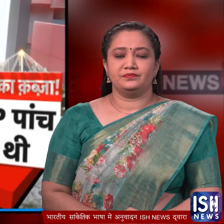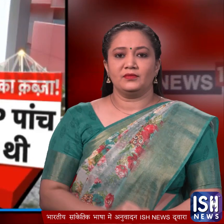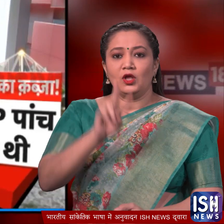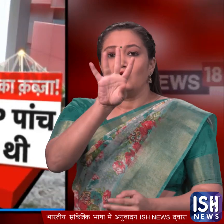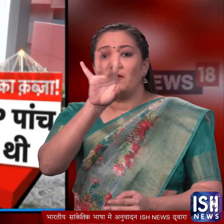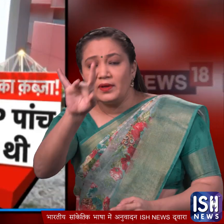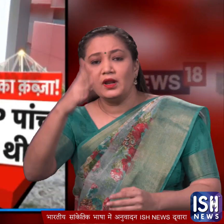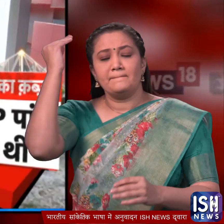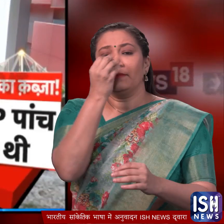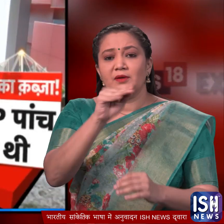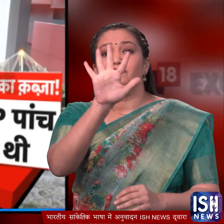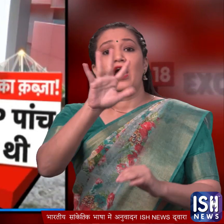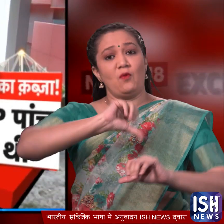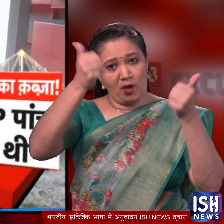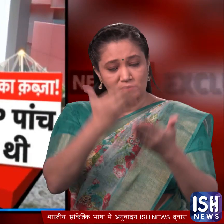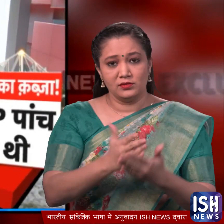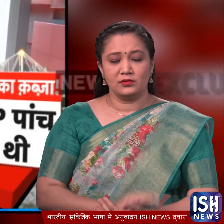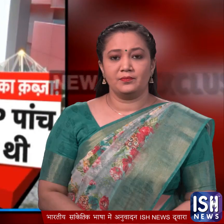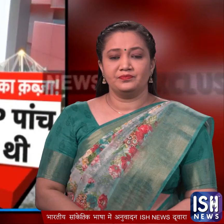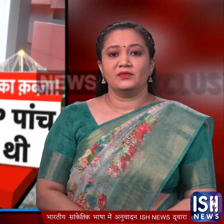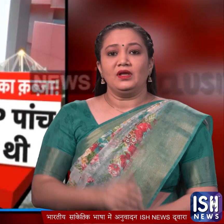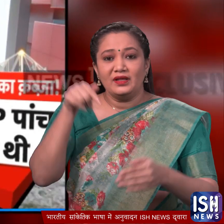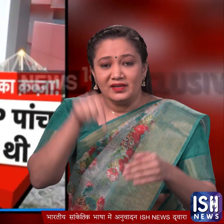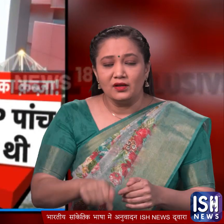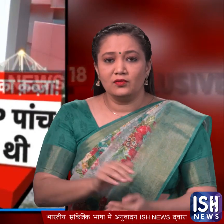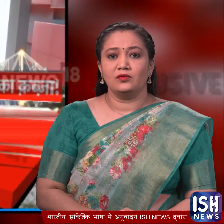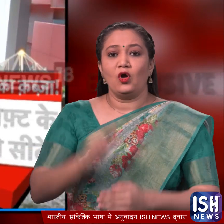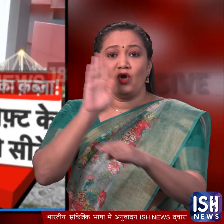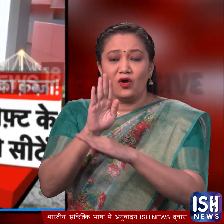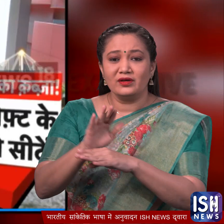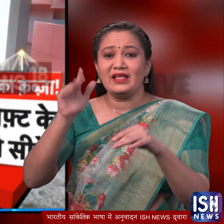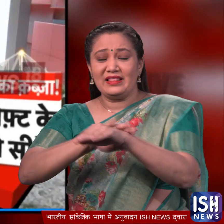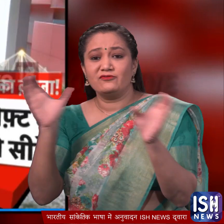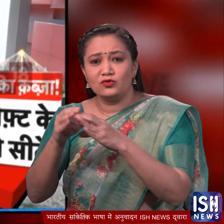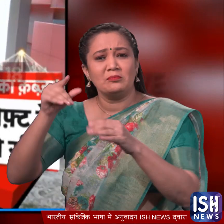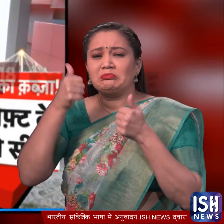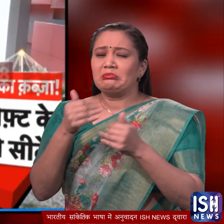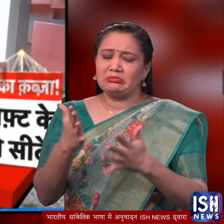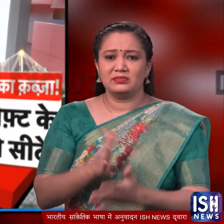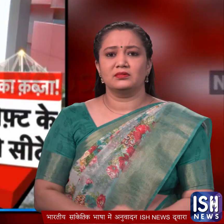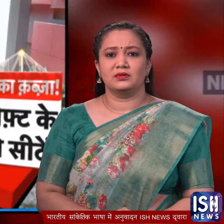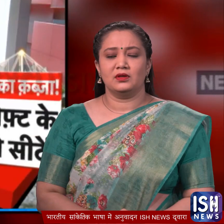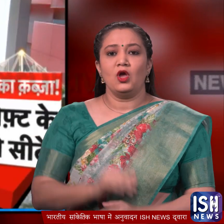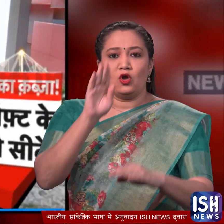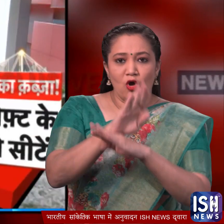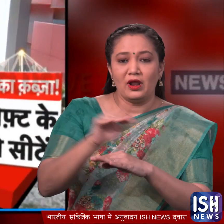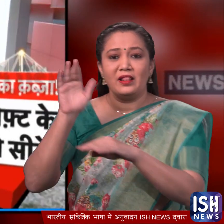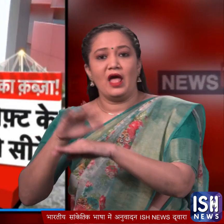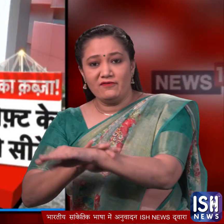मिली। 2015 में बीजेपी 5 सीटों पर जीती थी। इस बार के चुनाव में कांग्रेस और लेफ्ट का प्रदर्शन भी कुछ खास नहीं रहा।